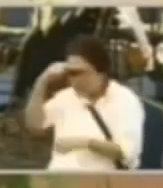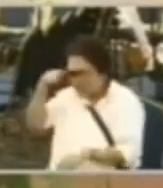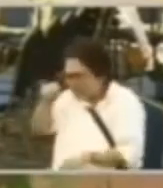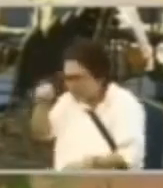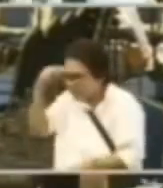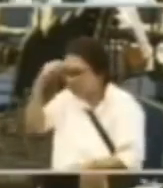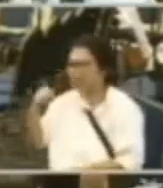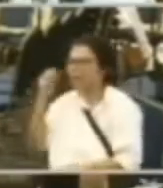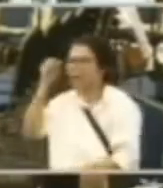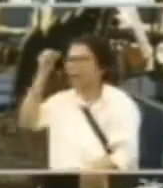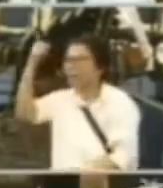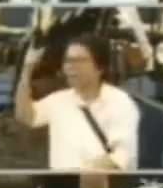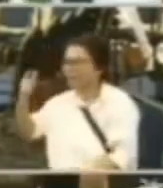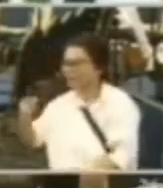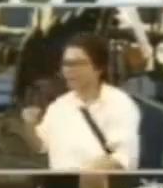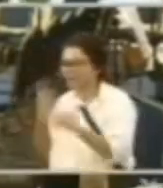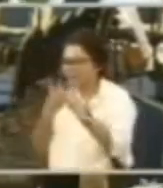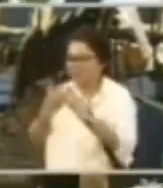Beda kan kalau yang pinter?